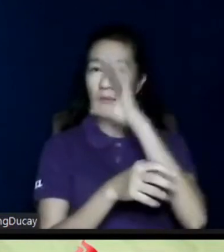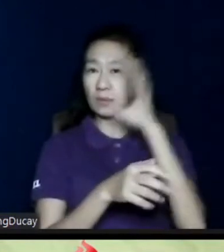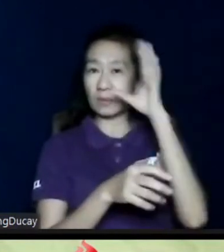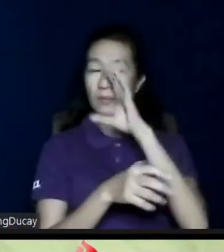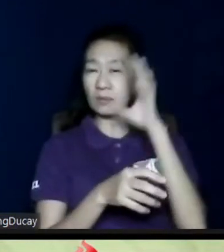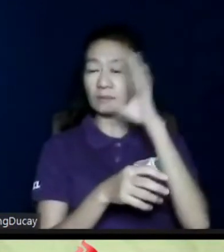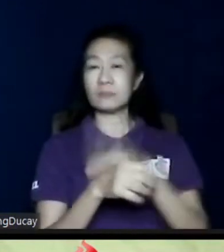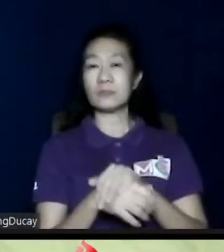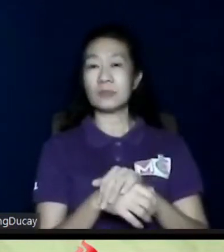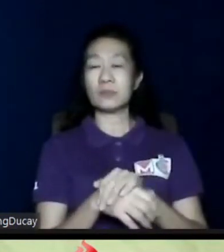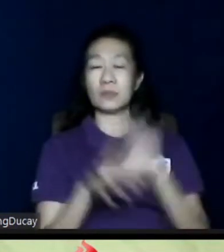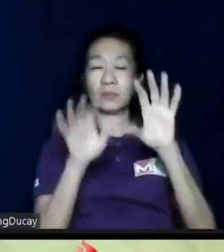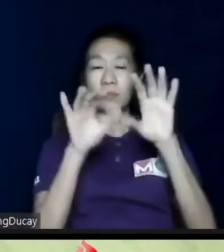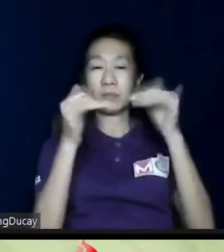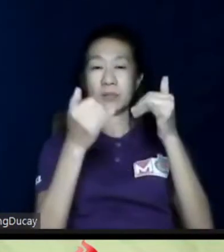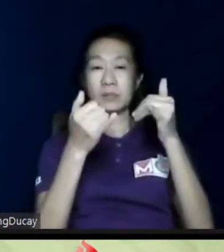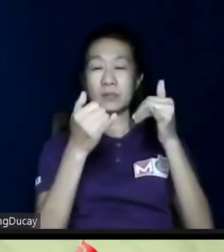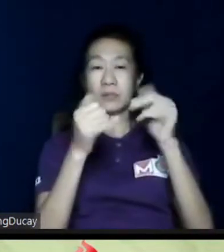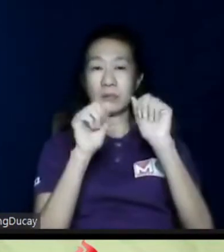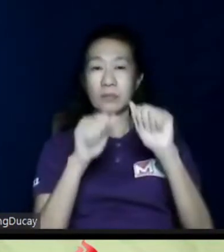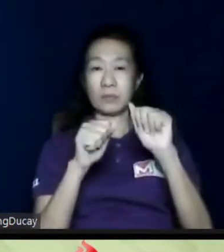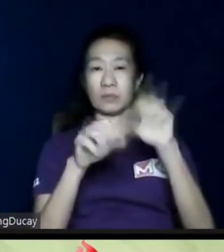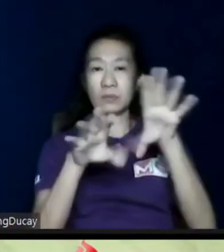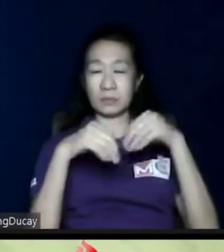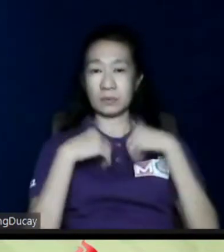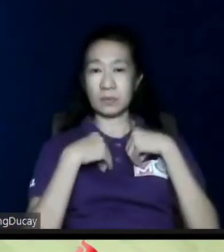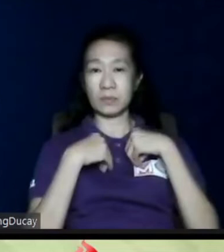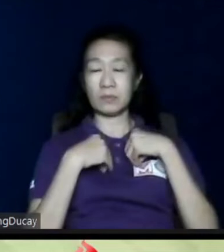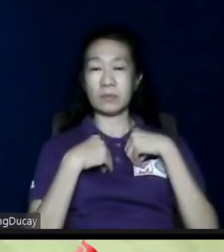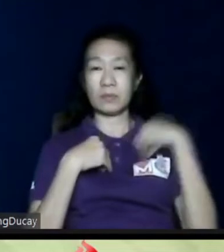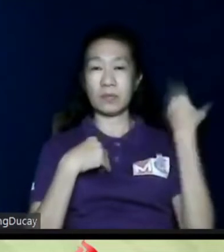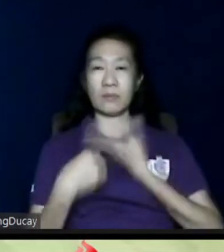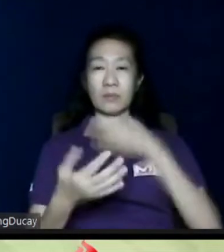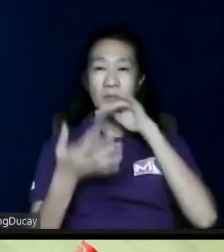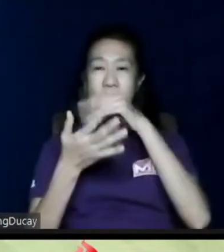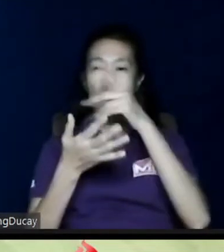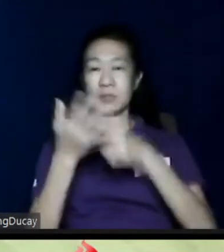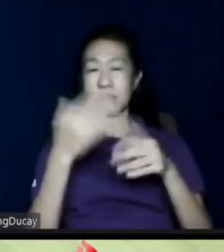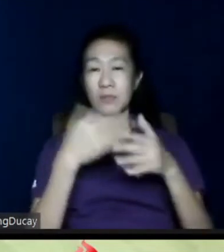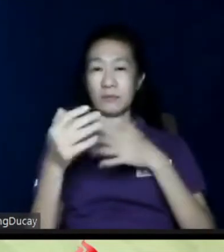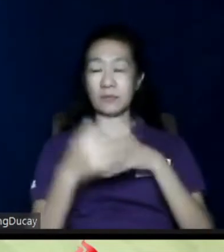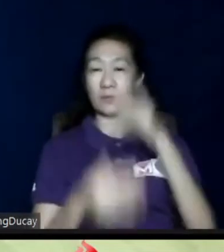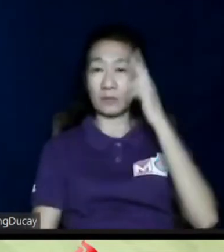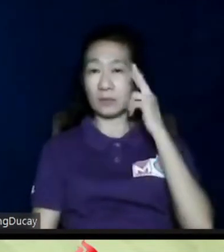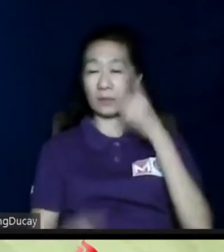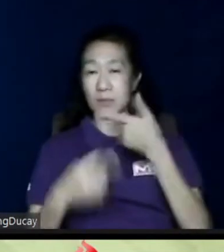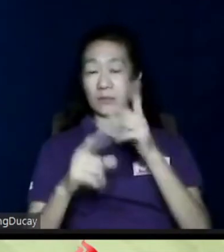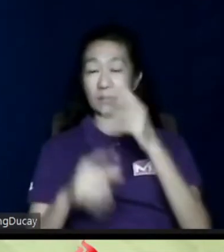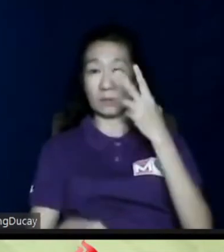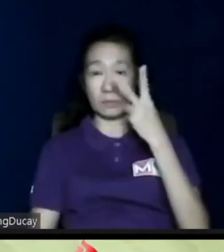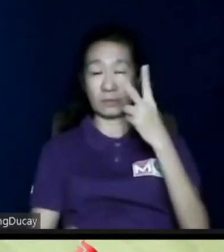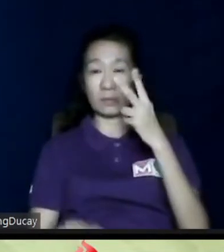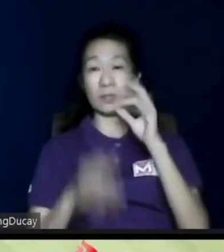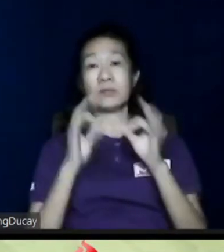companies na makaka-absorb ng mga estudyante natin for whatever reason, tignan natin kung pwede